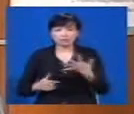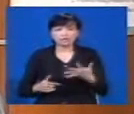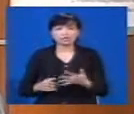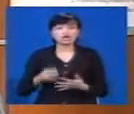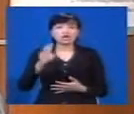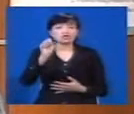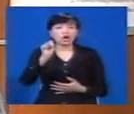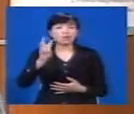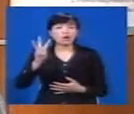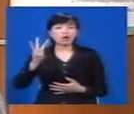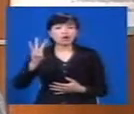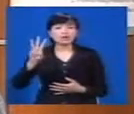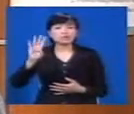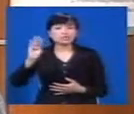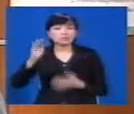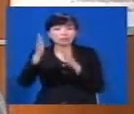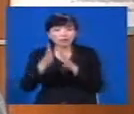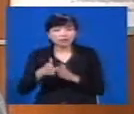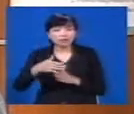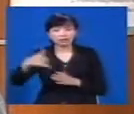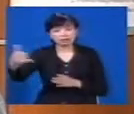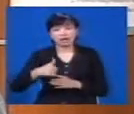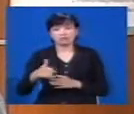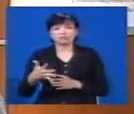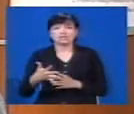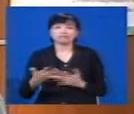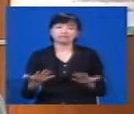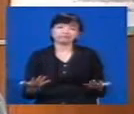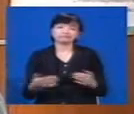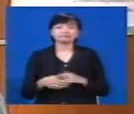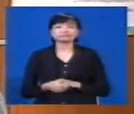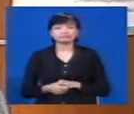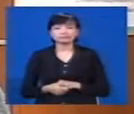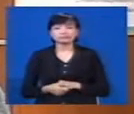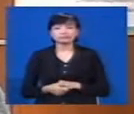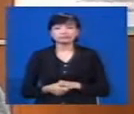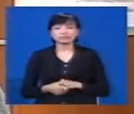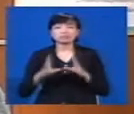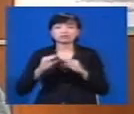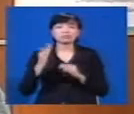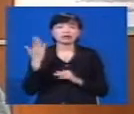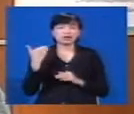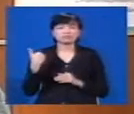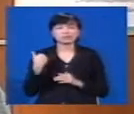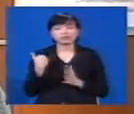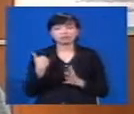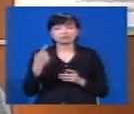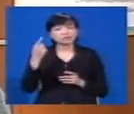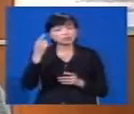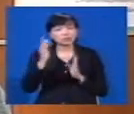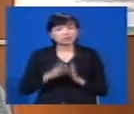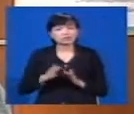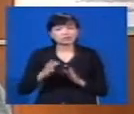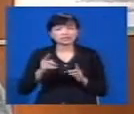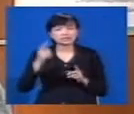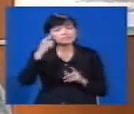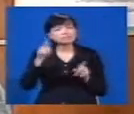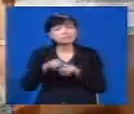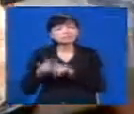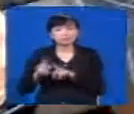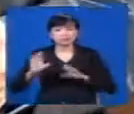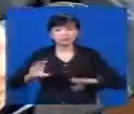าหมดนะครับก็มีประเด็นอย่างที่คุณจอมบอกเสนอเหมือนกันนะครับว่าควรที่จะมีการชะลอในเรื่องการแก้รัฐธรรมนูญควรที่